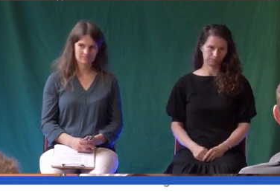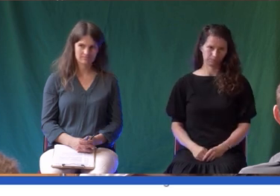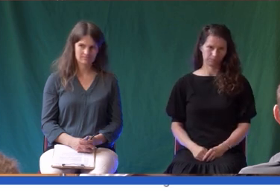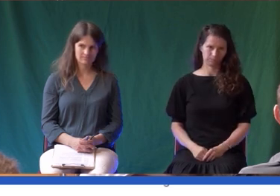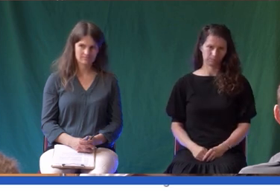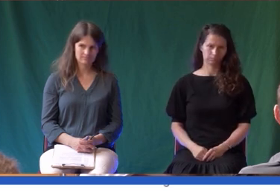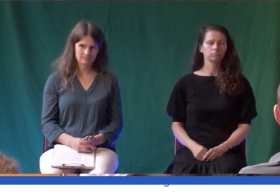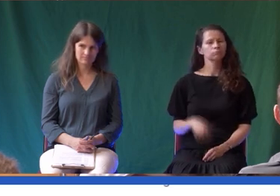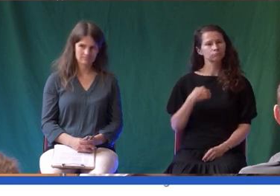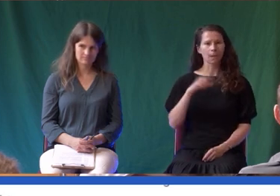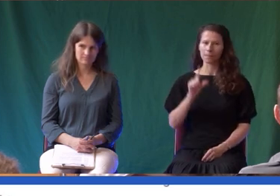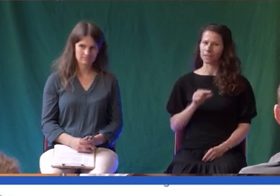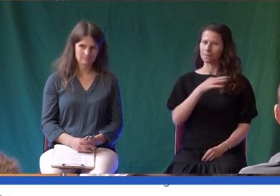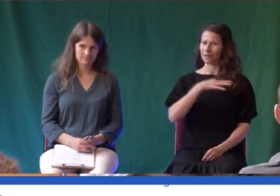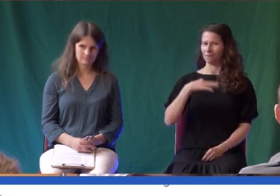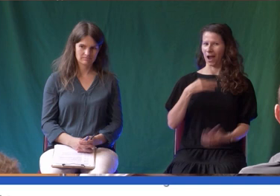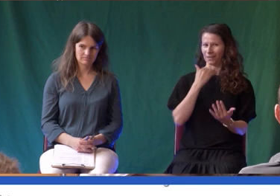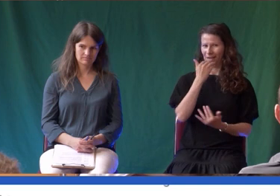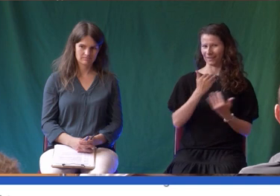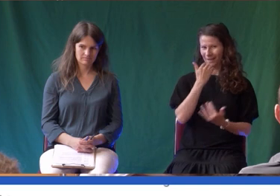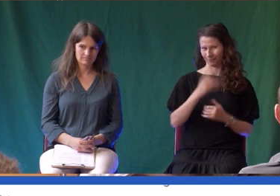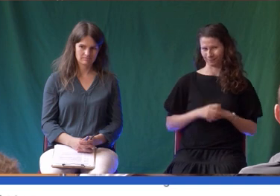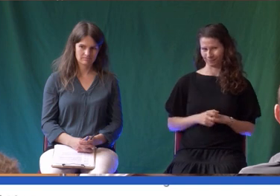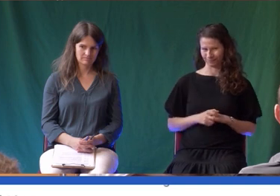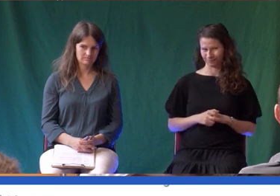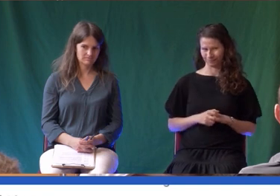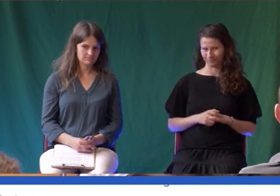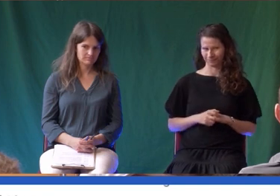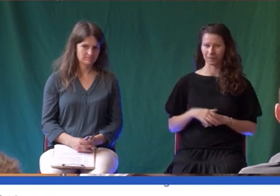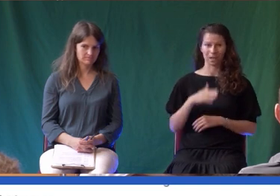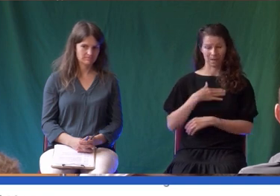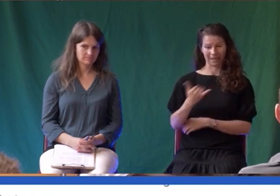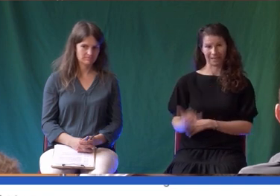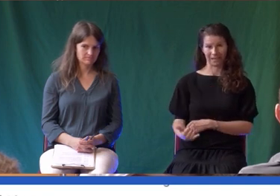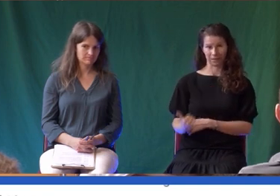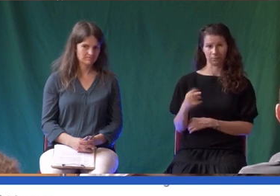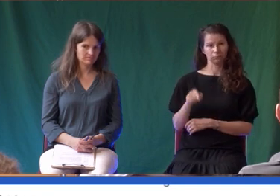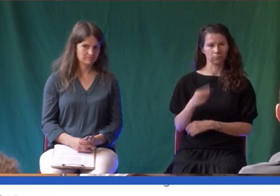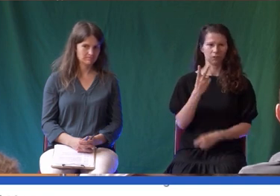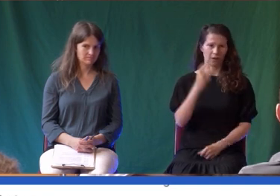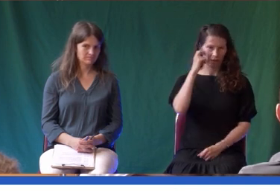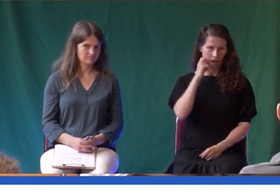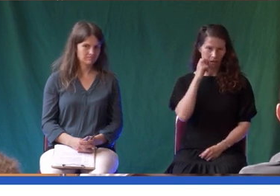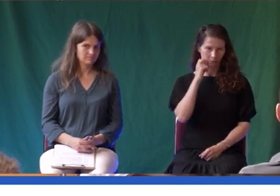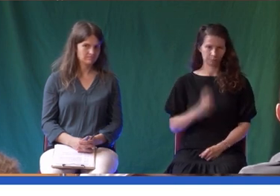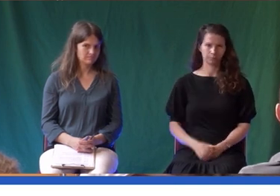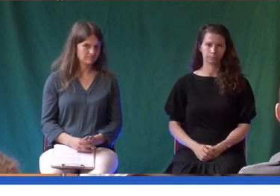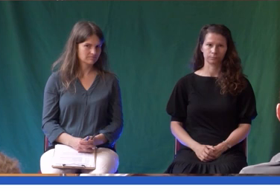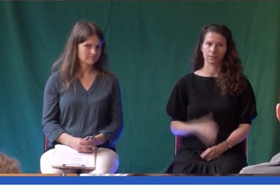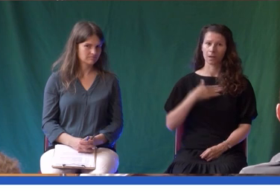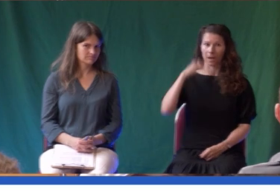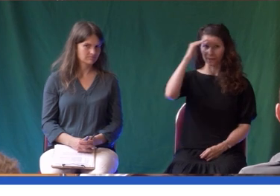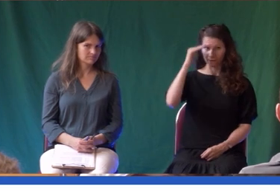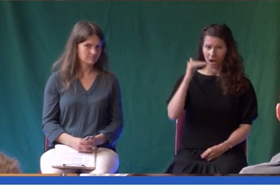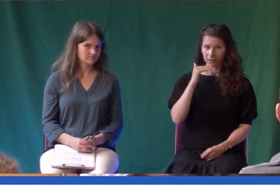ich erzähle etwas aus meinem privaten Leben mein Kind ist zwei Jahre alt und mein Vater